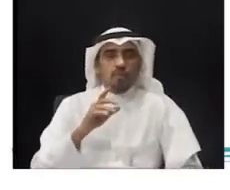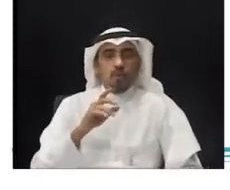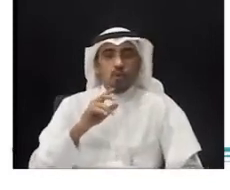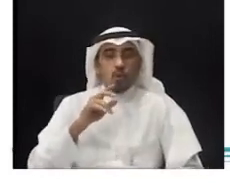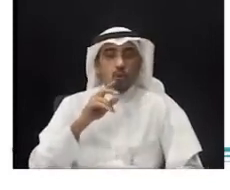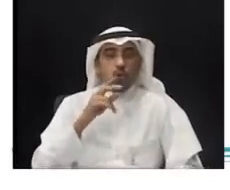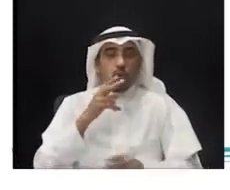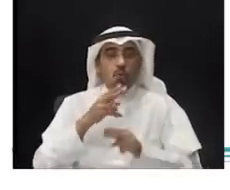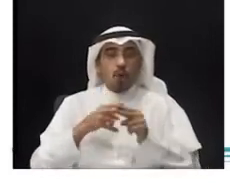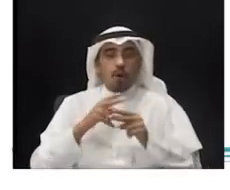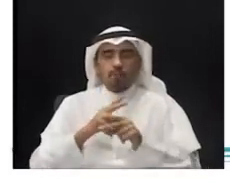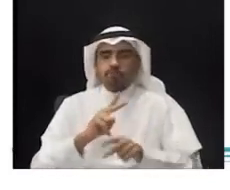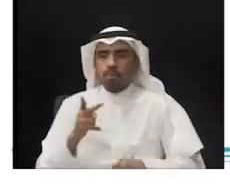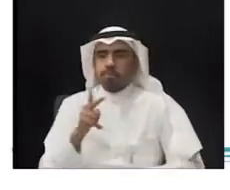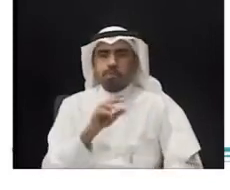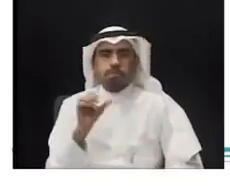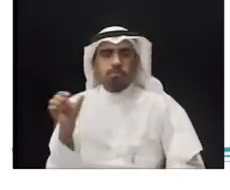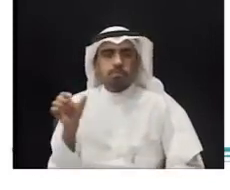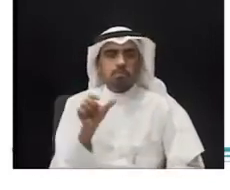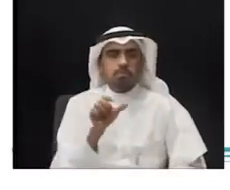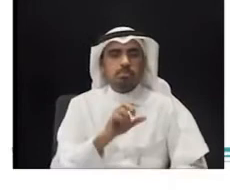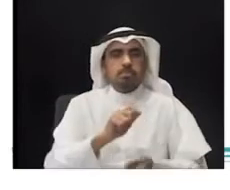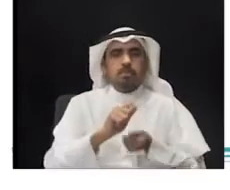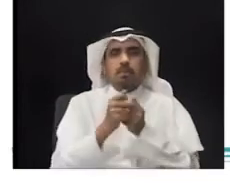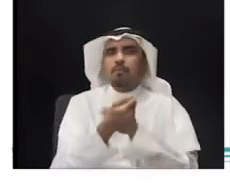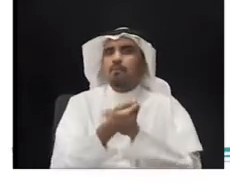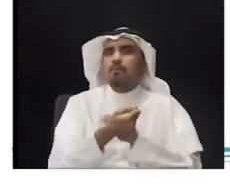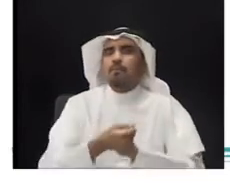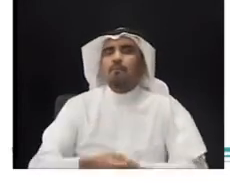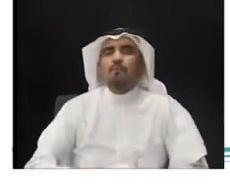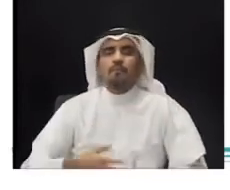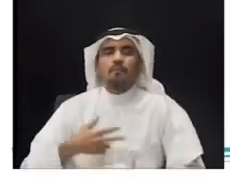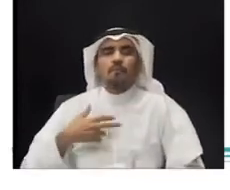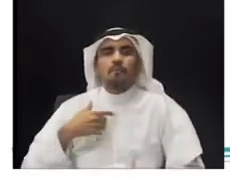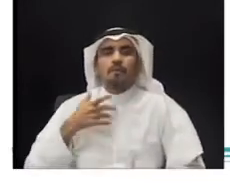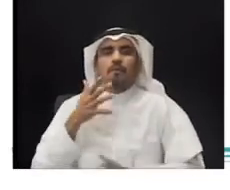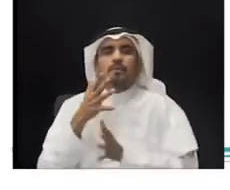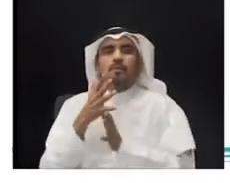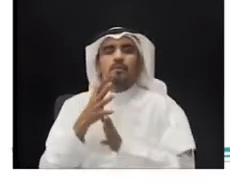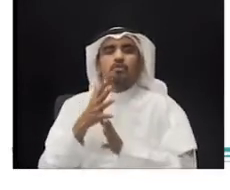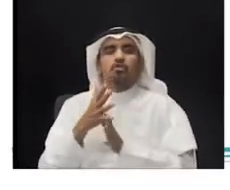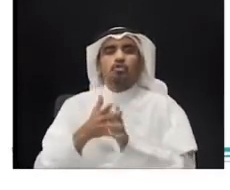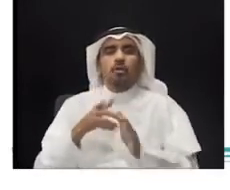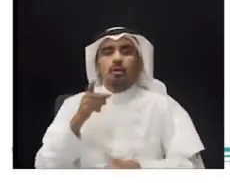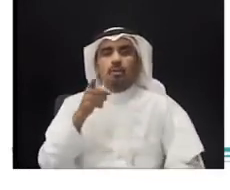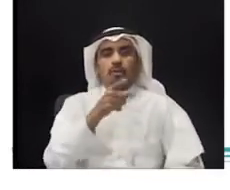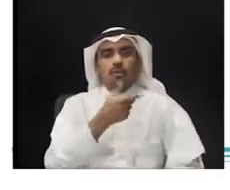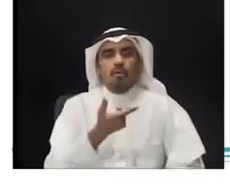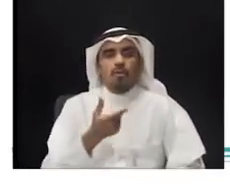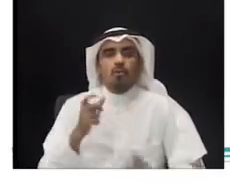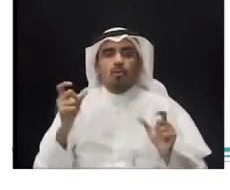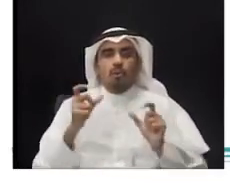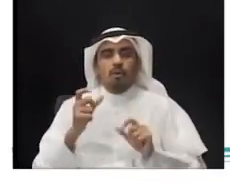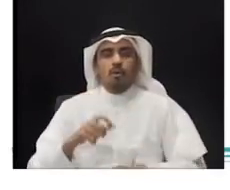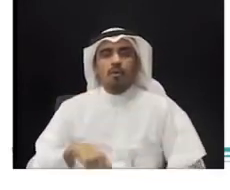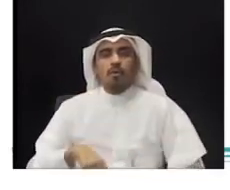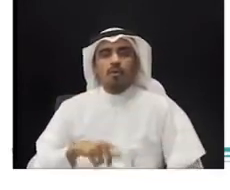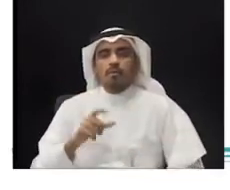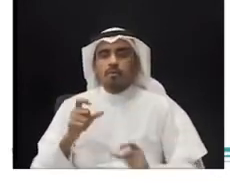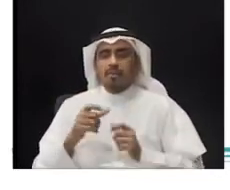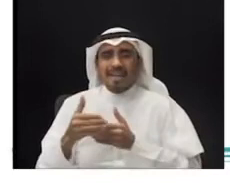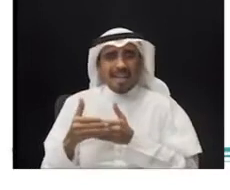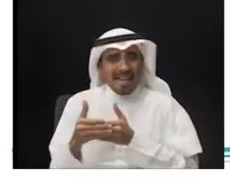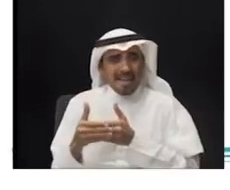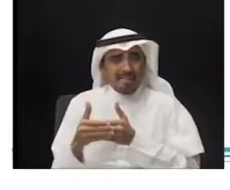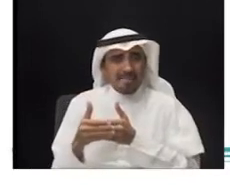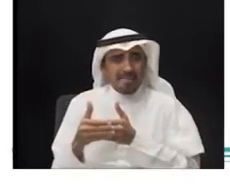واحدة والمعرب يتغير بتغير حالته الإعرابية. أسماء الإشارة ودلالاتها، هناك أسماء